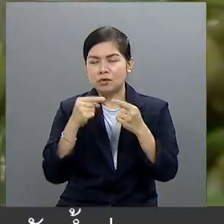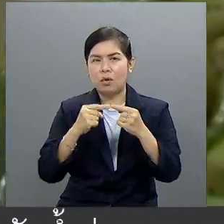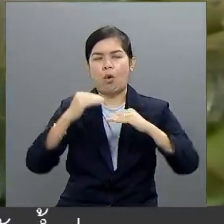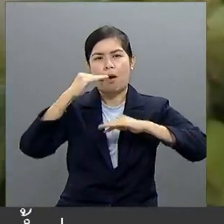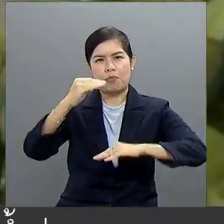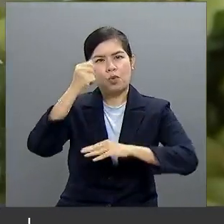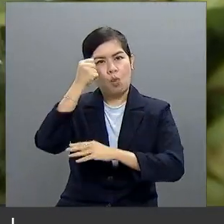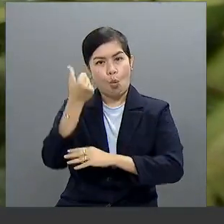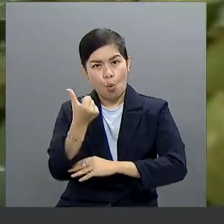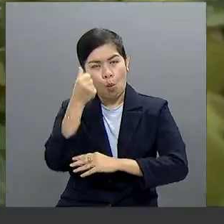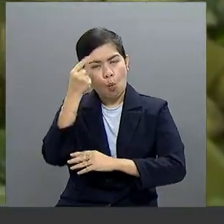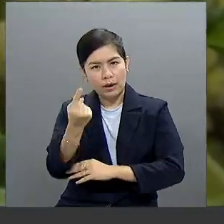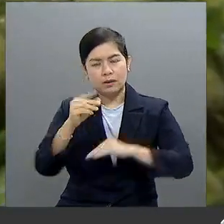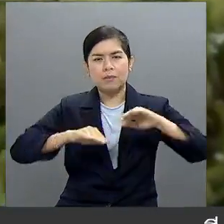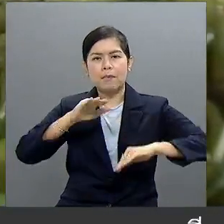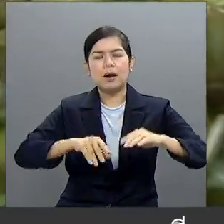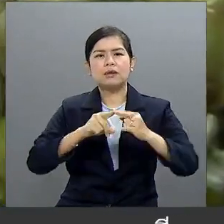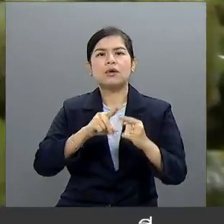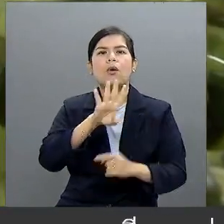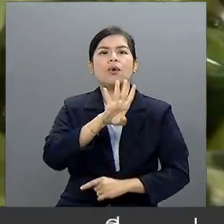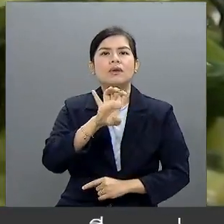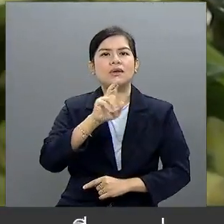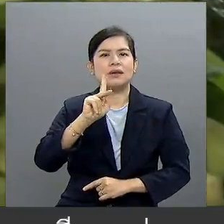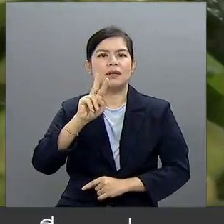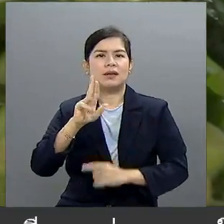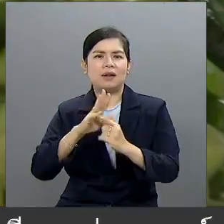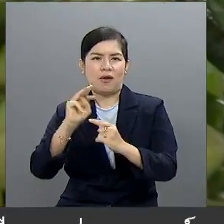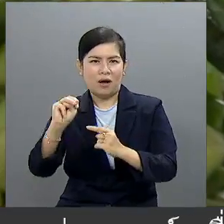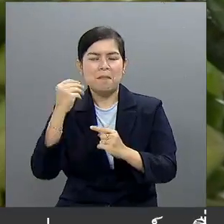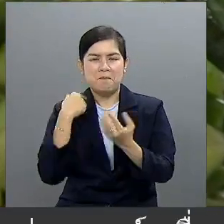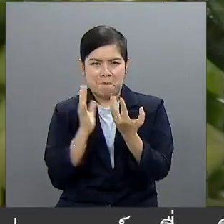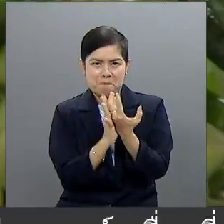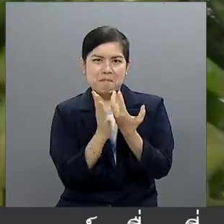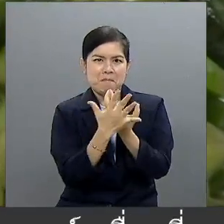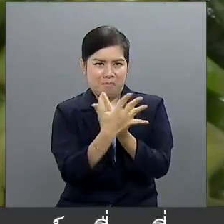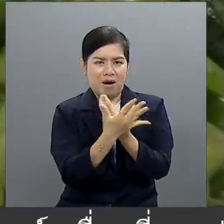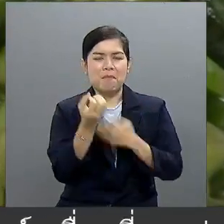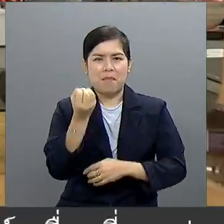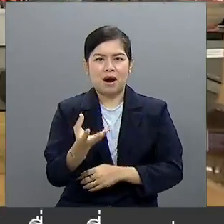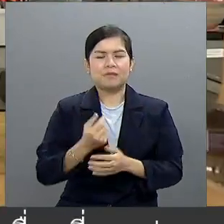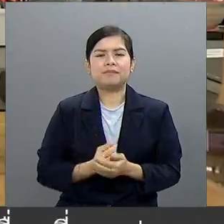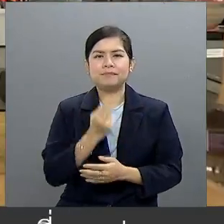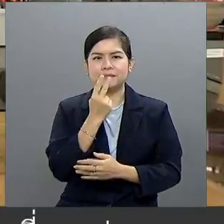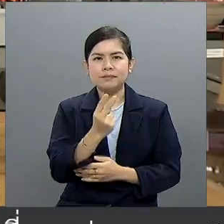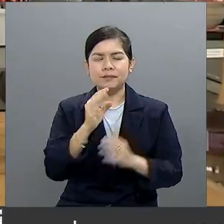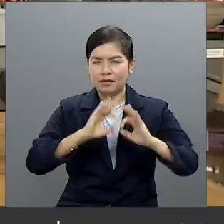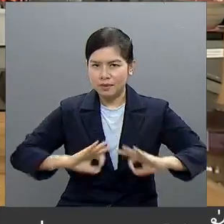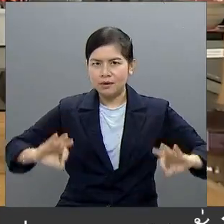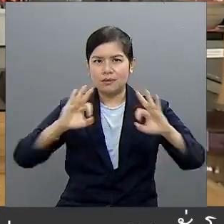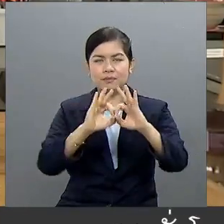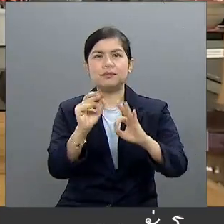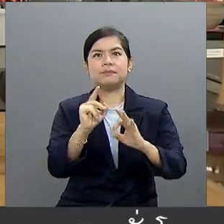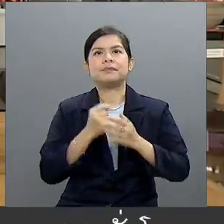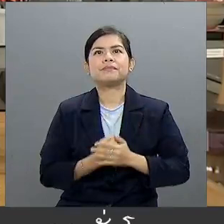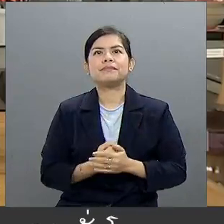านของเต้าคั่วนะคะจะมีผักไม่ต่ำกว่า100กรัมค่ะเรามาดูส่วนผสมหลักกันเลยนะคะแป้ง1ส่วนพี่แวว